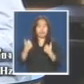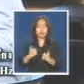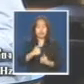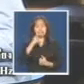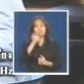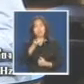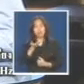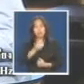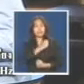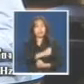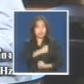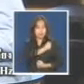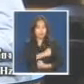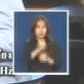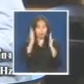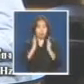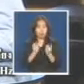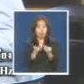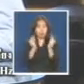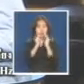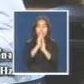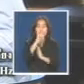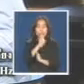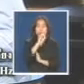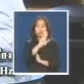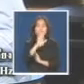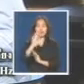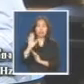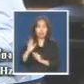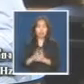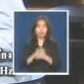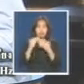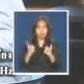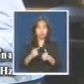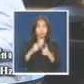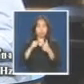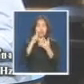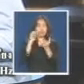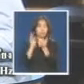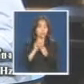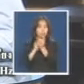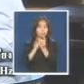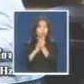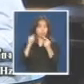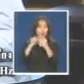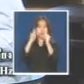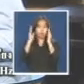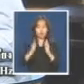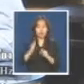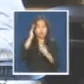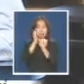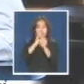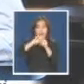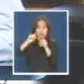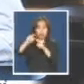เสียใจกับผู้สูญเสียและครอบครัวทุกรายนะครับแล้วก็ขอแสดงความชื่นชมนะครับบุคคลที่ได้ปฏิบัติหน้า